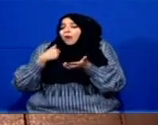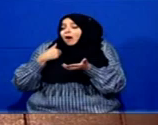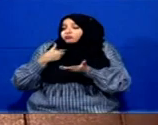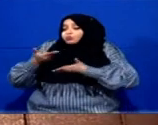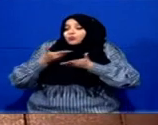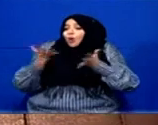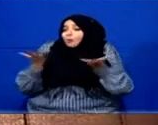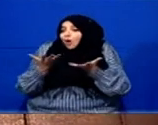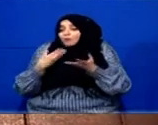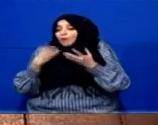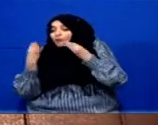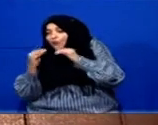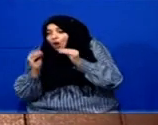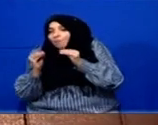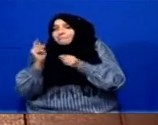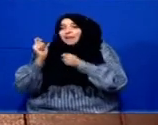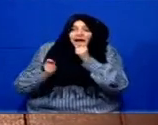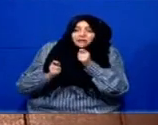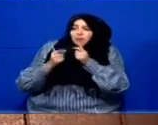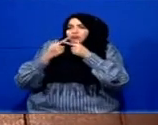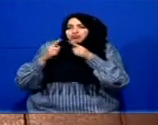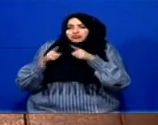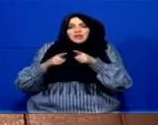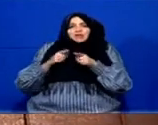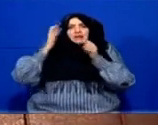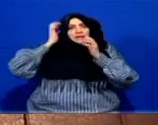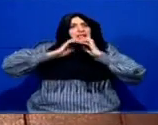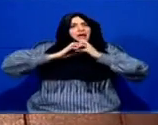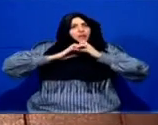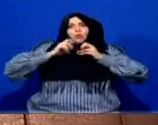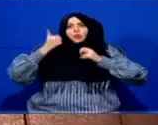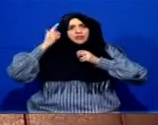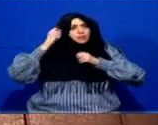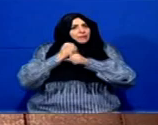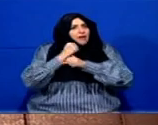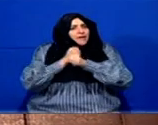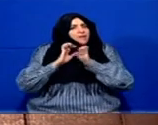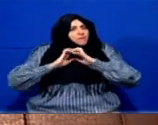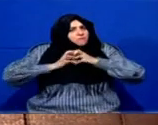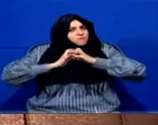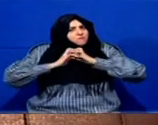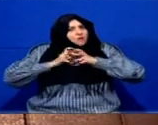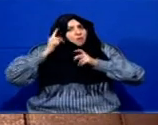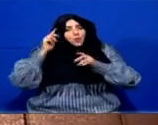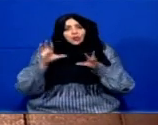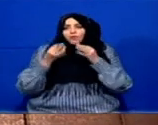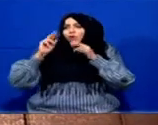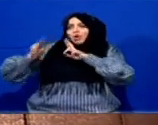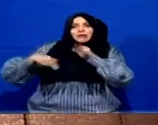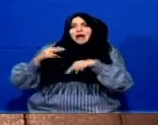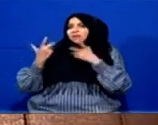العقل الانساني له الحق في ان يجتهد في ابرام